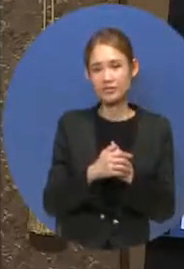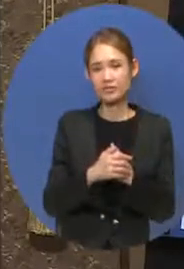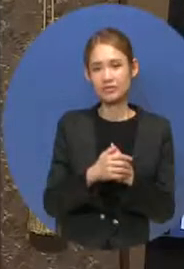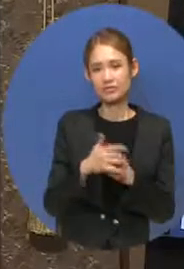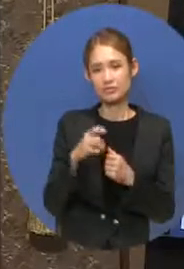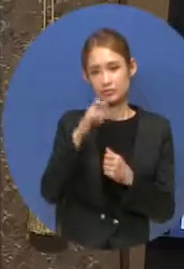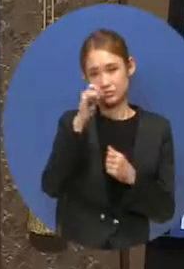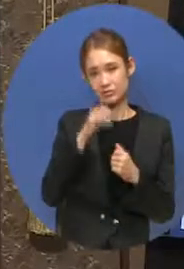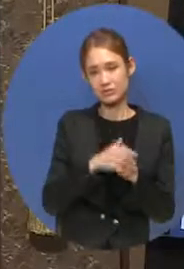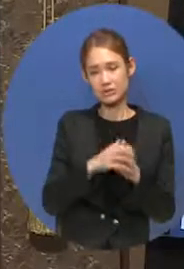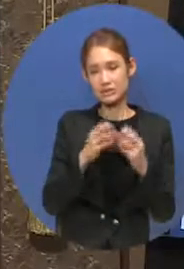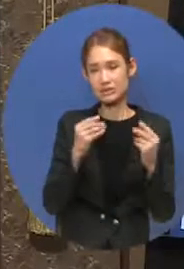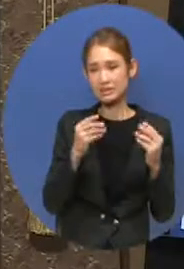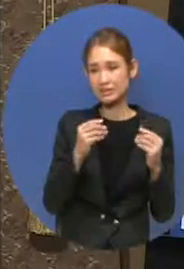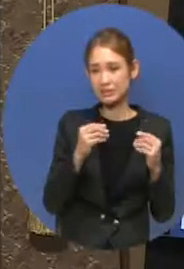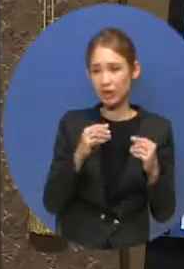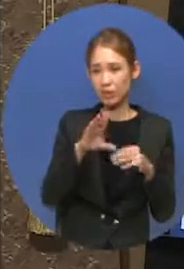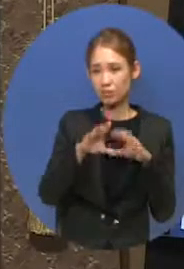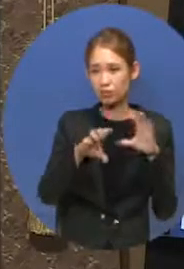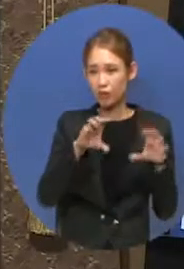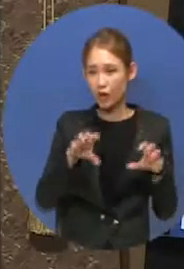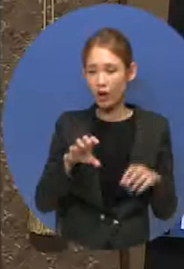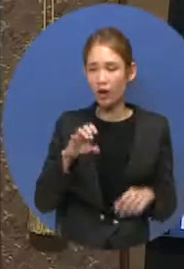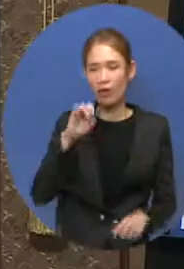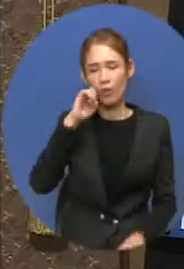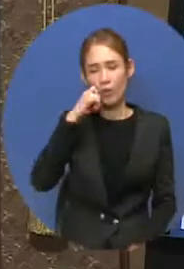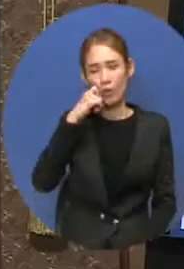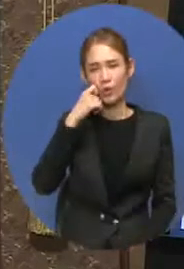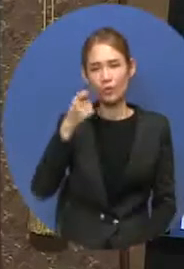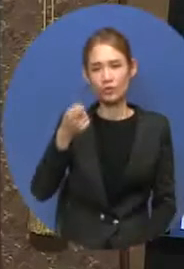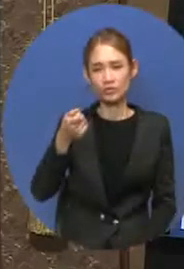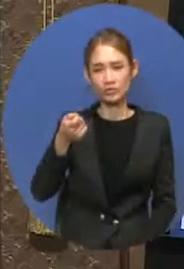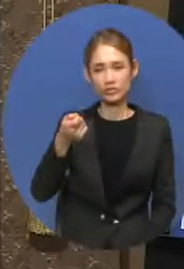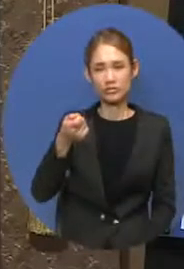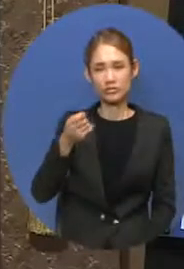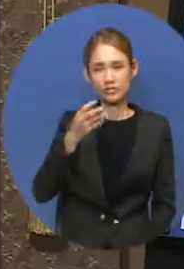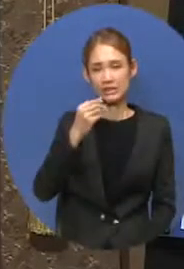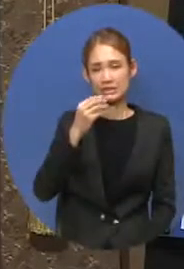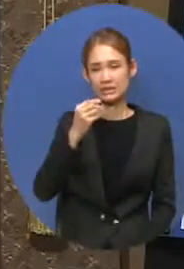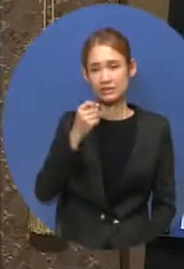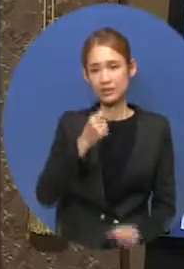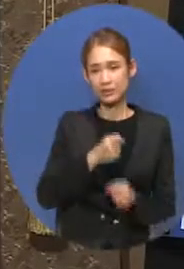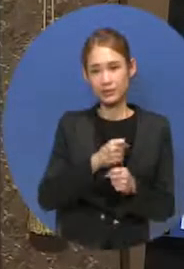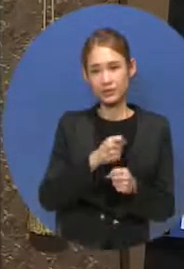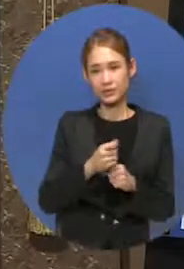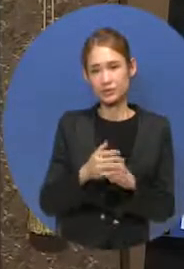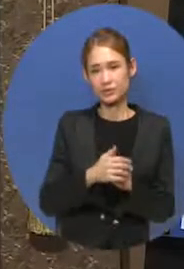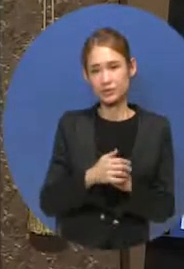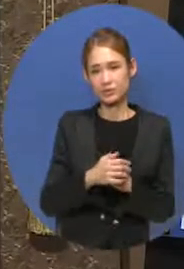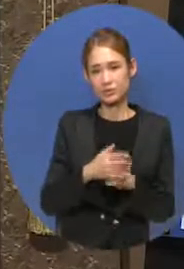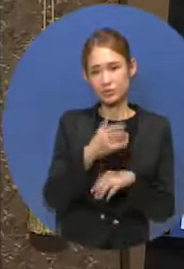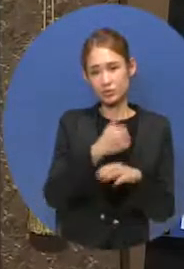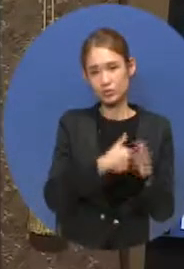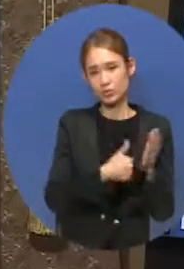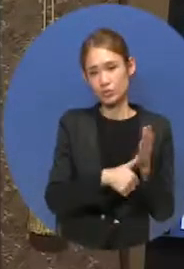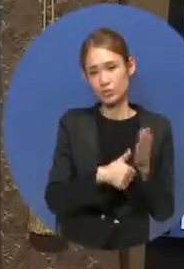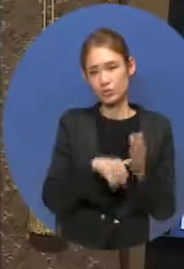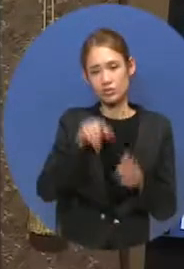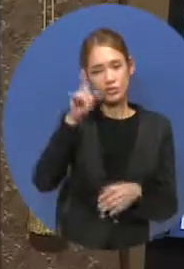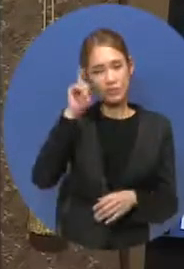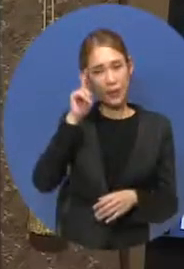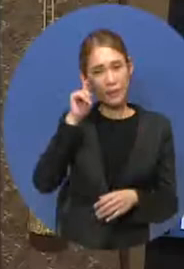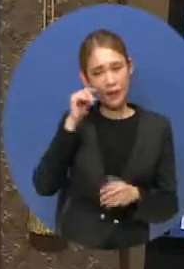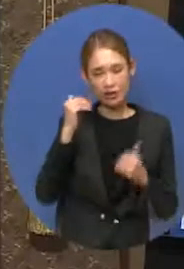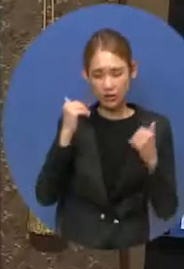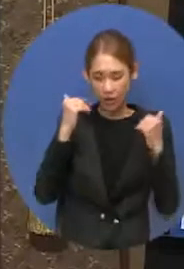또 흙을 만질 일이 사실 서울에는 거의 없으시잖아요. 맞습니다. 그래서 흙을 만지시면서 또 농작물은